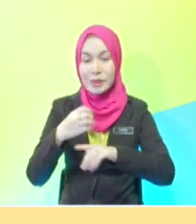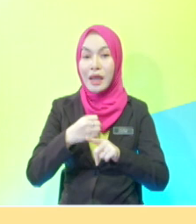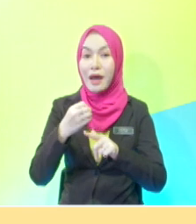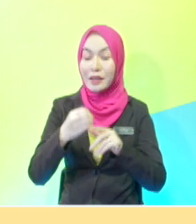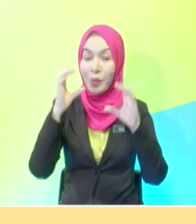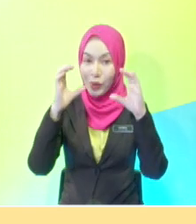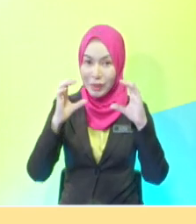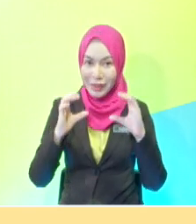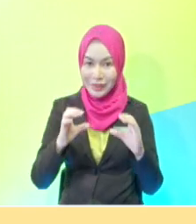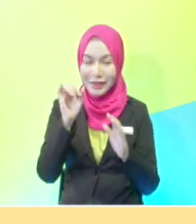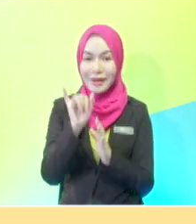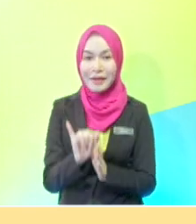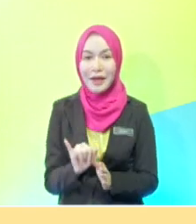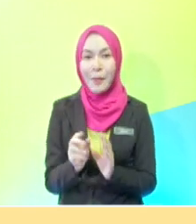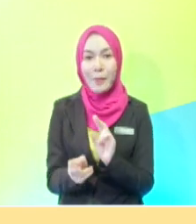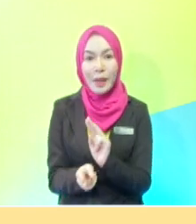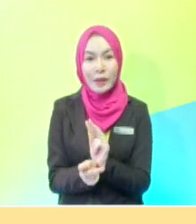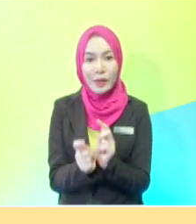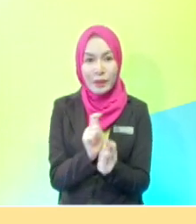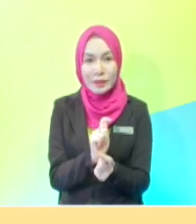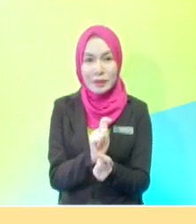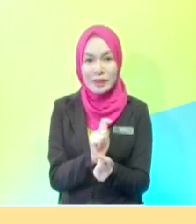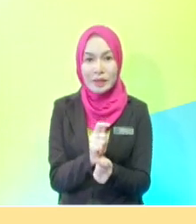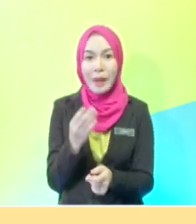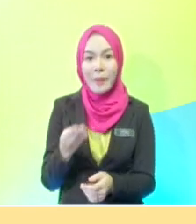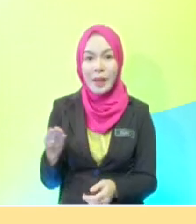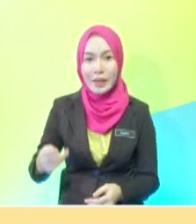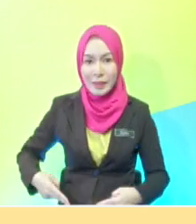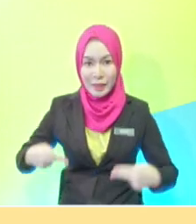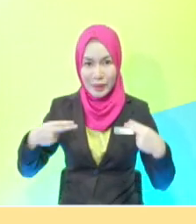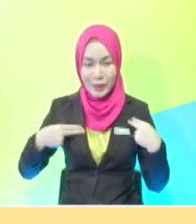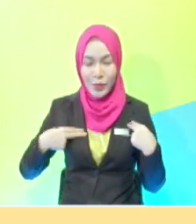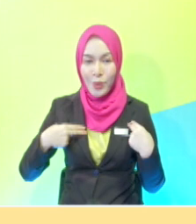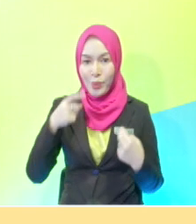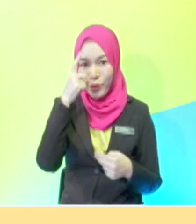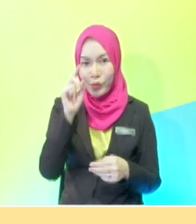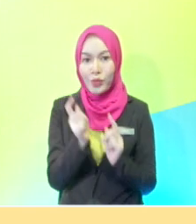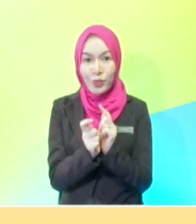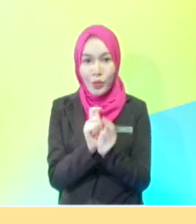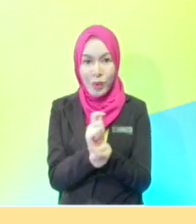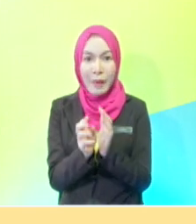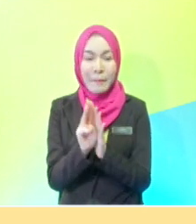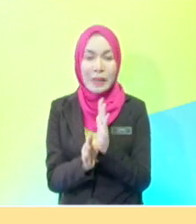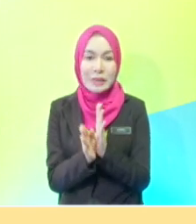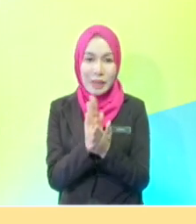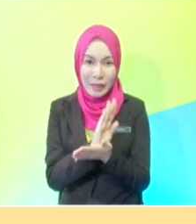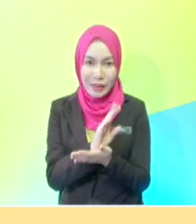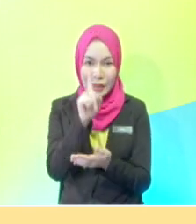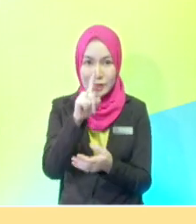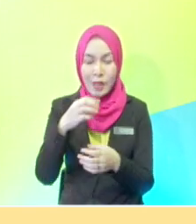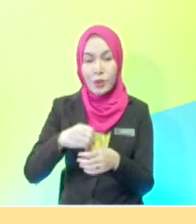bagi tujuan menghasilkan atau mengubah suara hasil sesuatu produk biologi Tujuannya adalah untuk